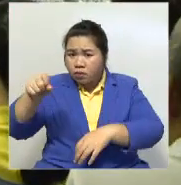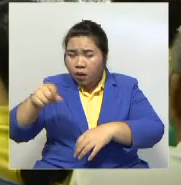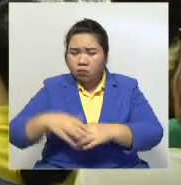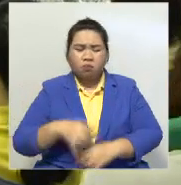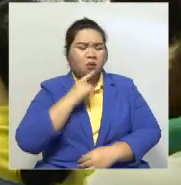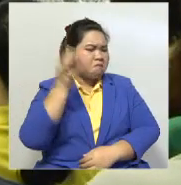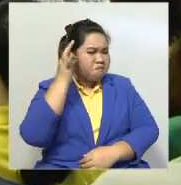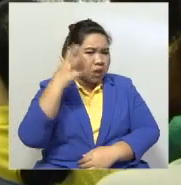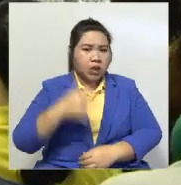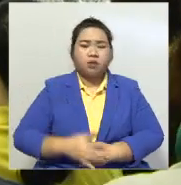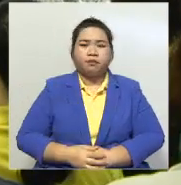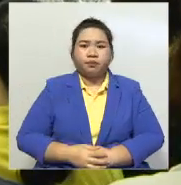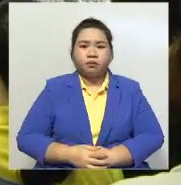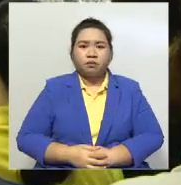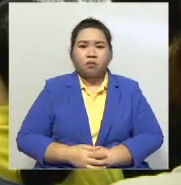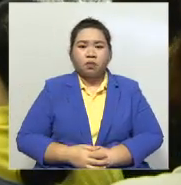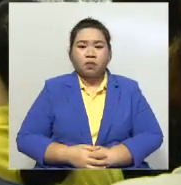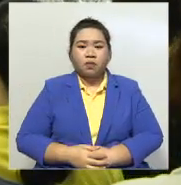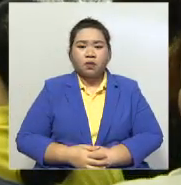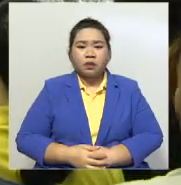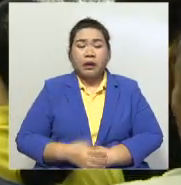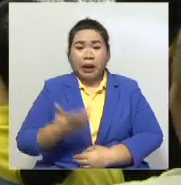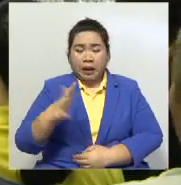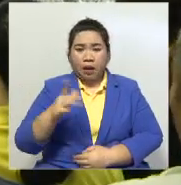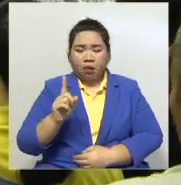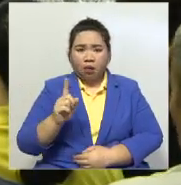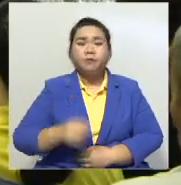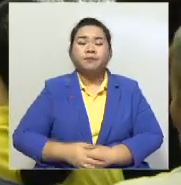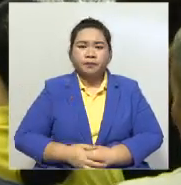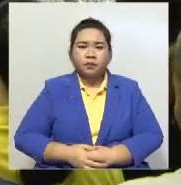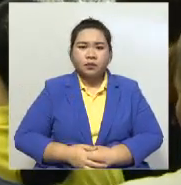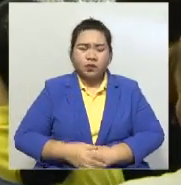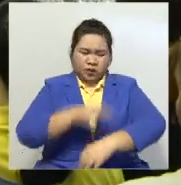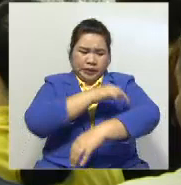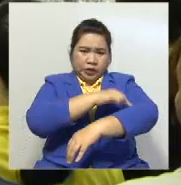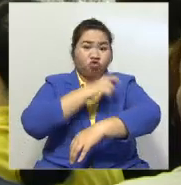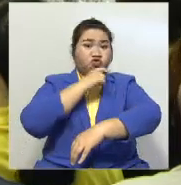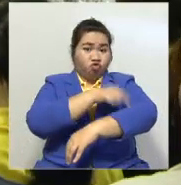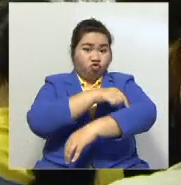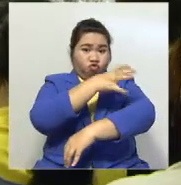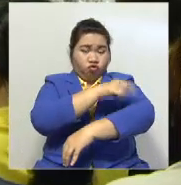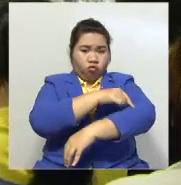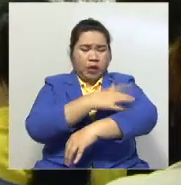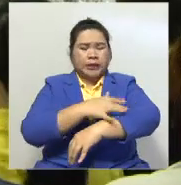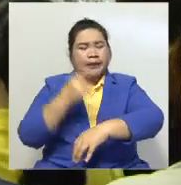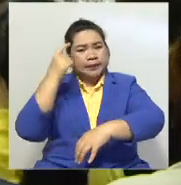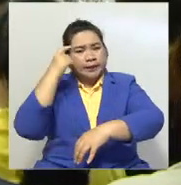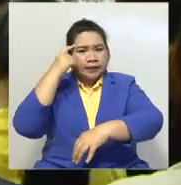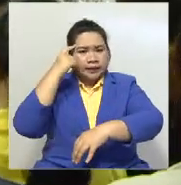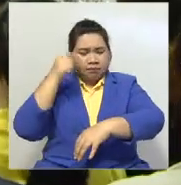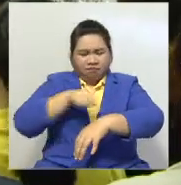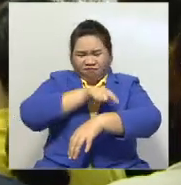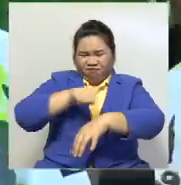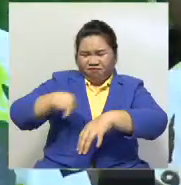ที่น้ำขึ้นมาเนี่ยครับ แล้วหลังจากนั้นก็เลยพอติดปุ๊บก็เลยบอกว่าเอาละทางข้างล่